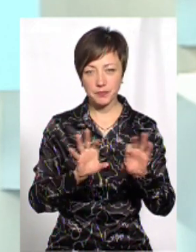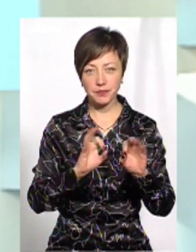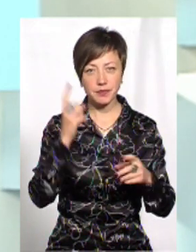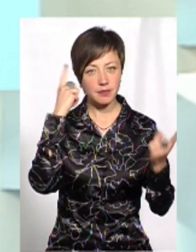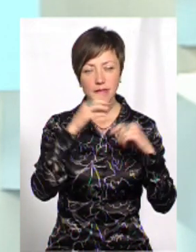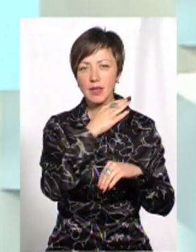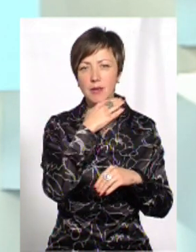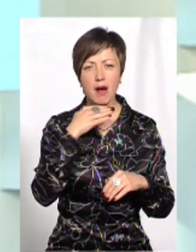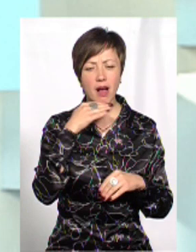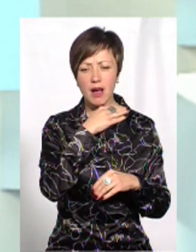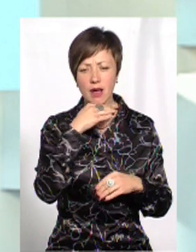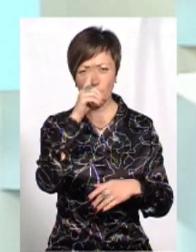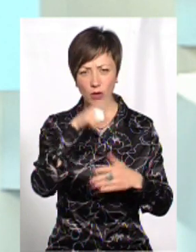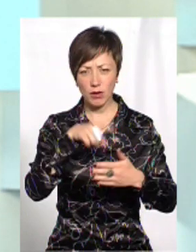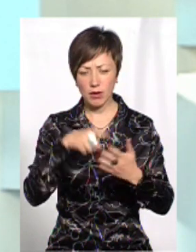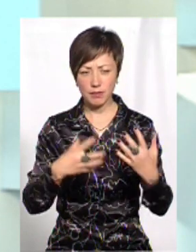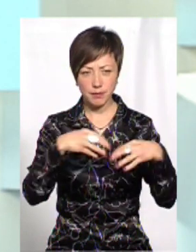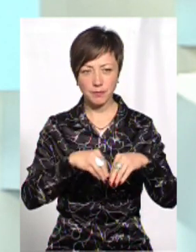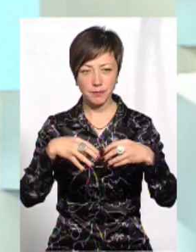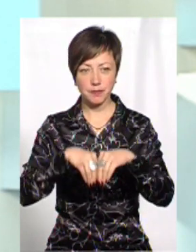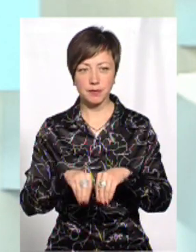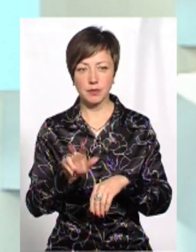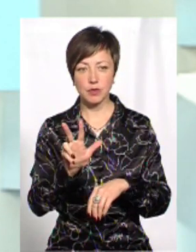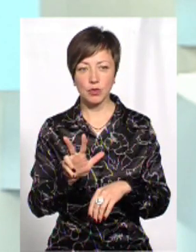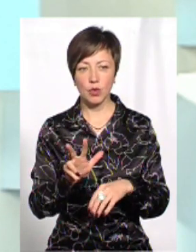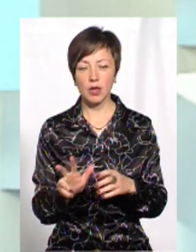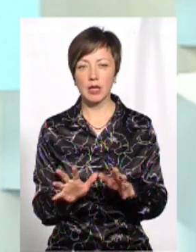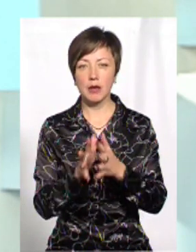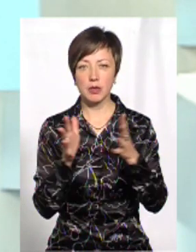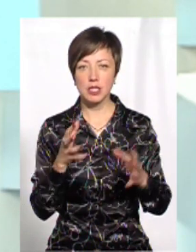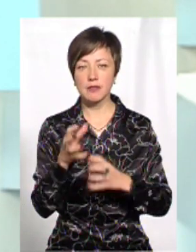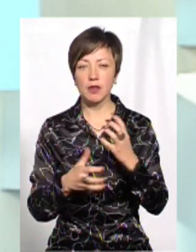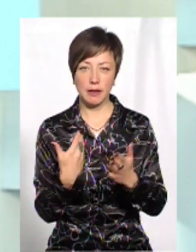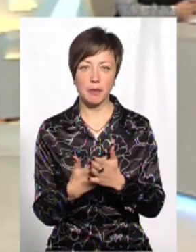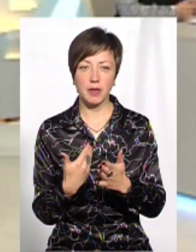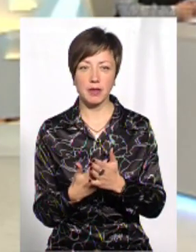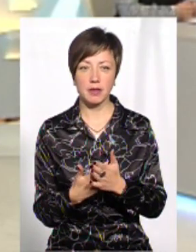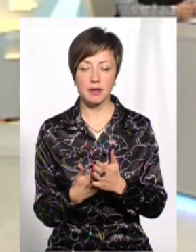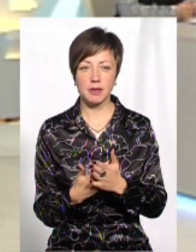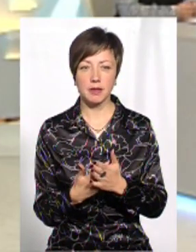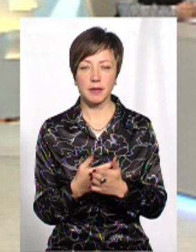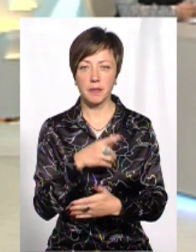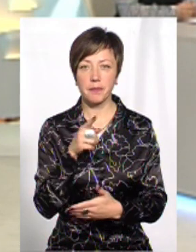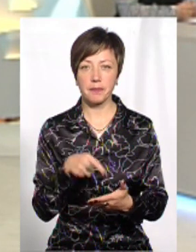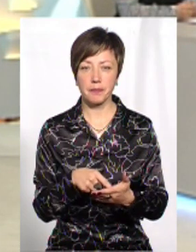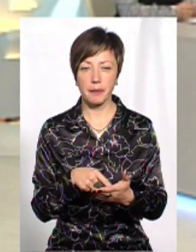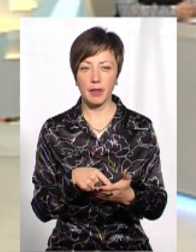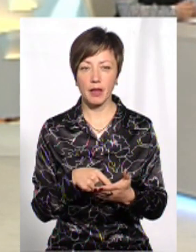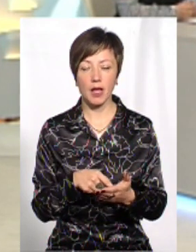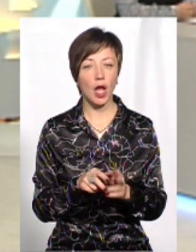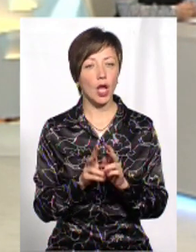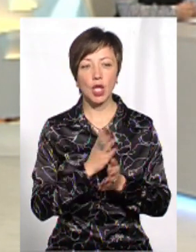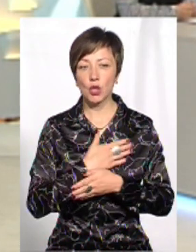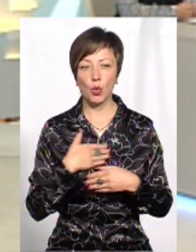ідеї багатьох-багатьох релігій, в тому числі трьох найбільших світових релігій. Наприклад? Не хочу